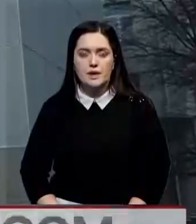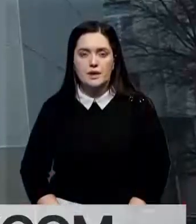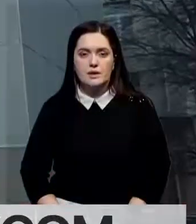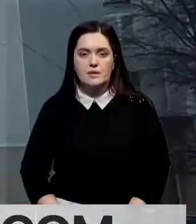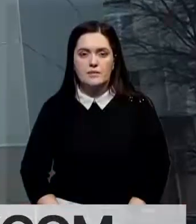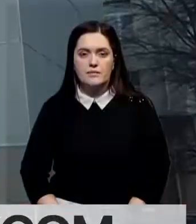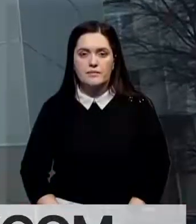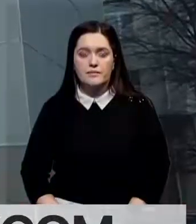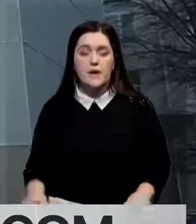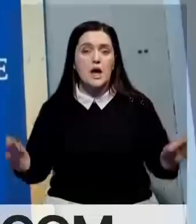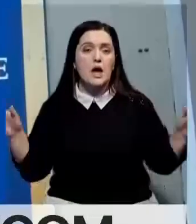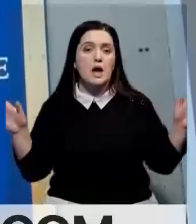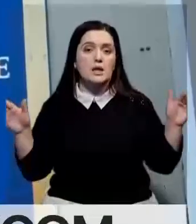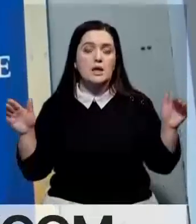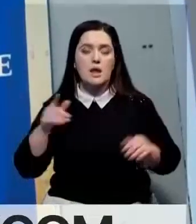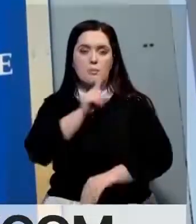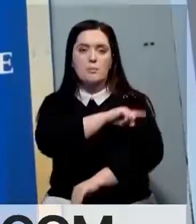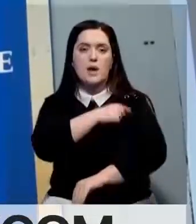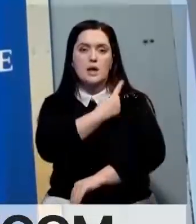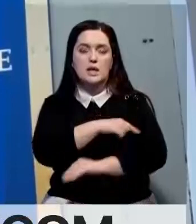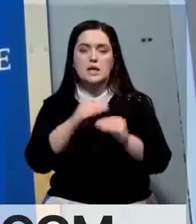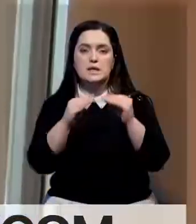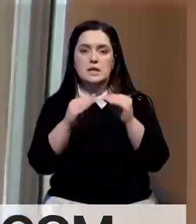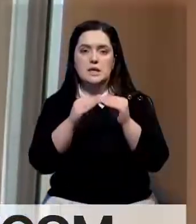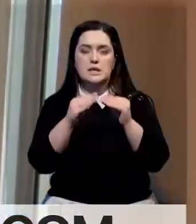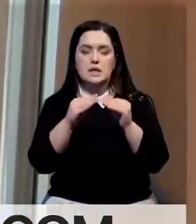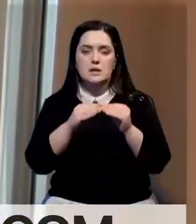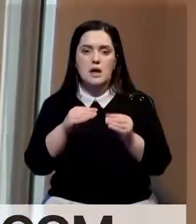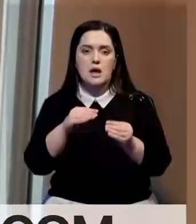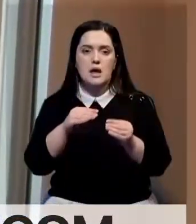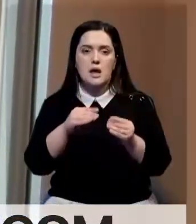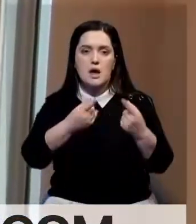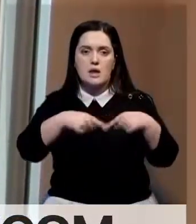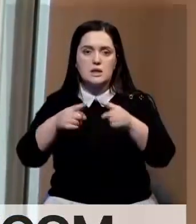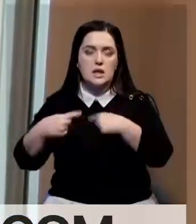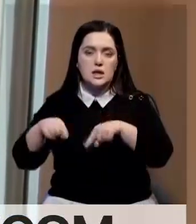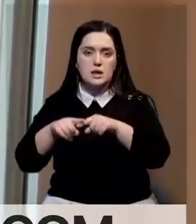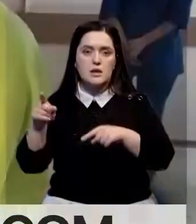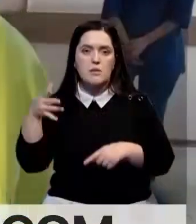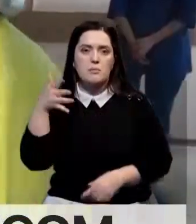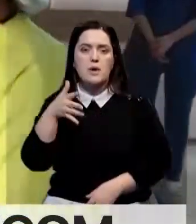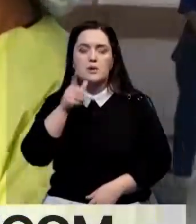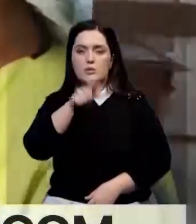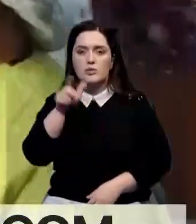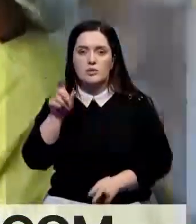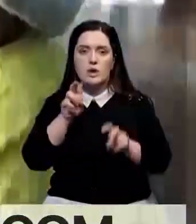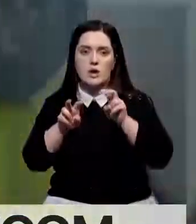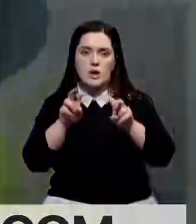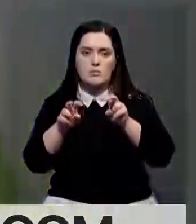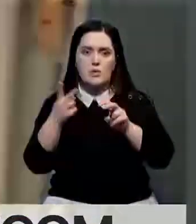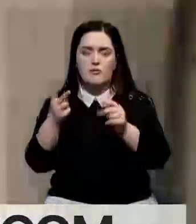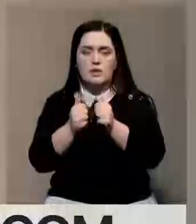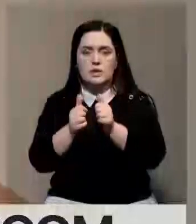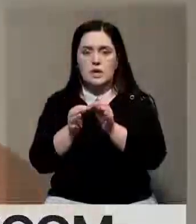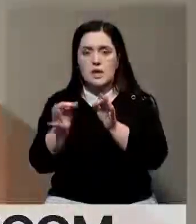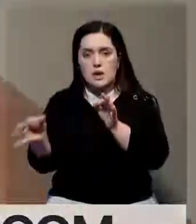В Аркалыкской региональной больнице сейчас работает 10 отделений. В медучреждении обслуживаются более 50 тысяч пациентов. Это жители города, двух соседних